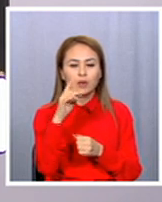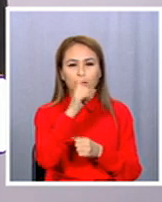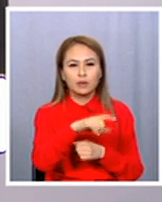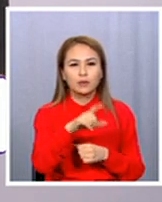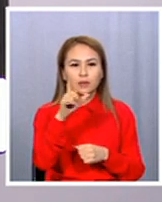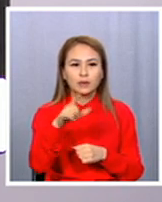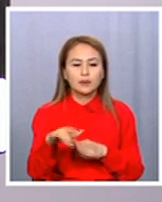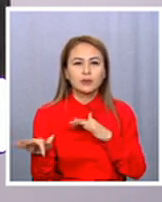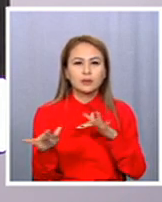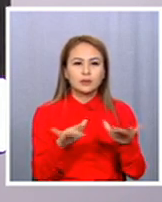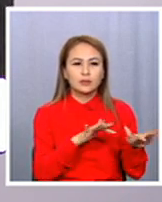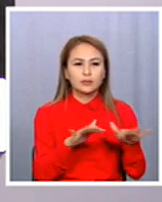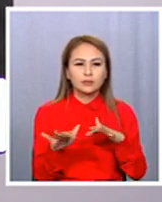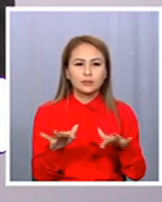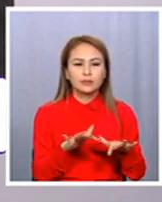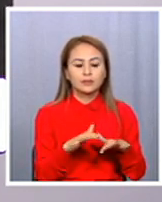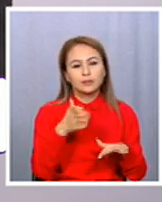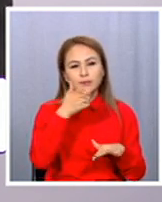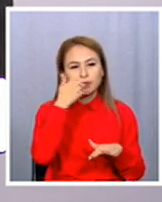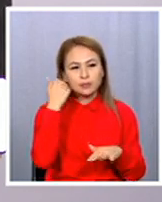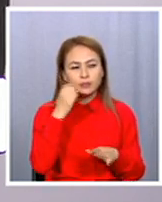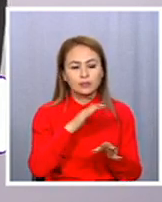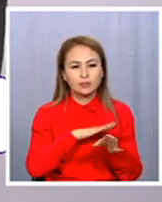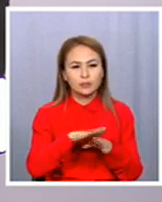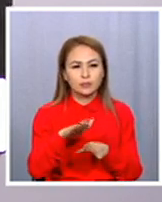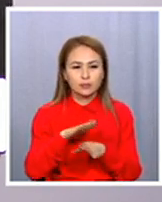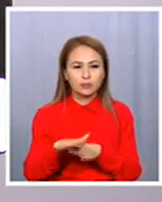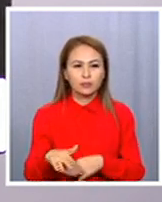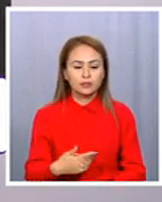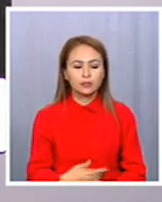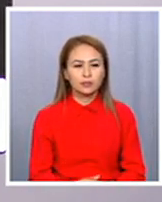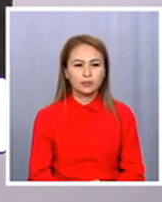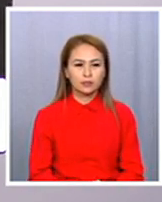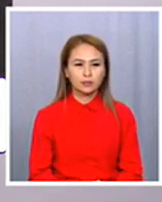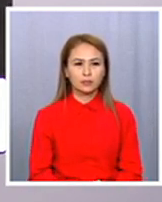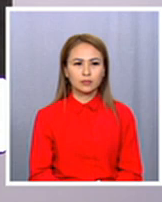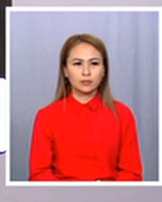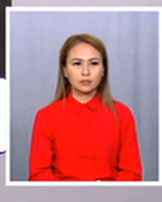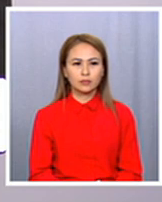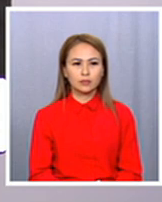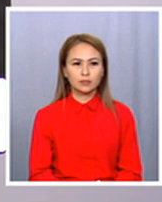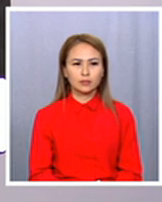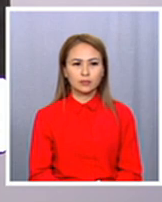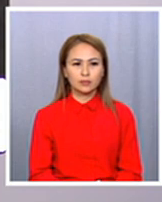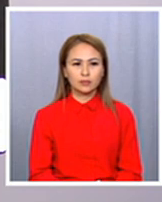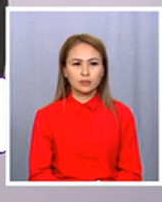адамның іс-әрекеті арқылы орындалатын экожүйе екенін білдіңіздер.